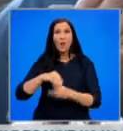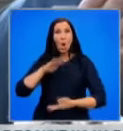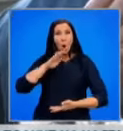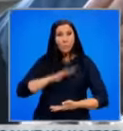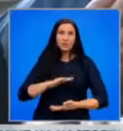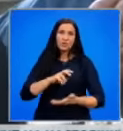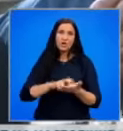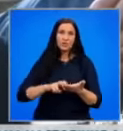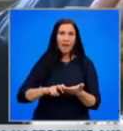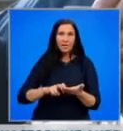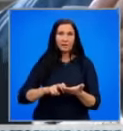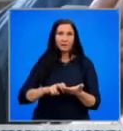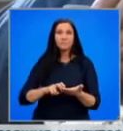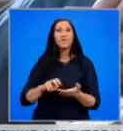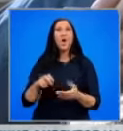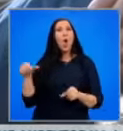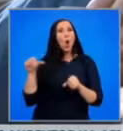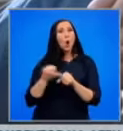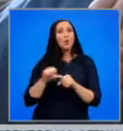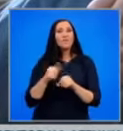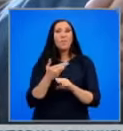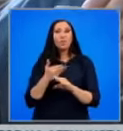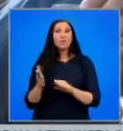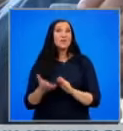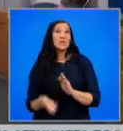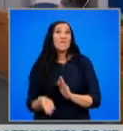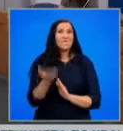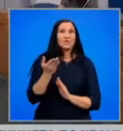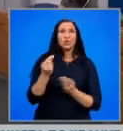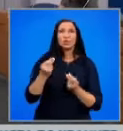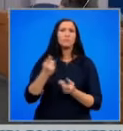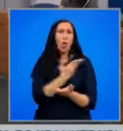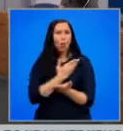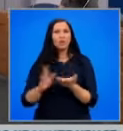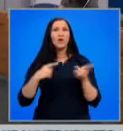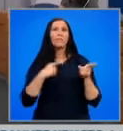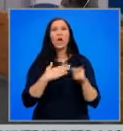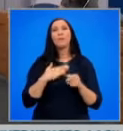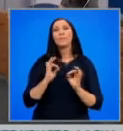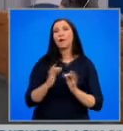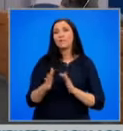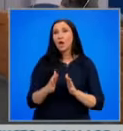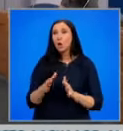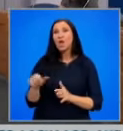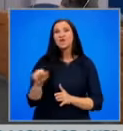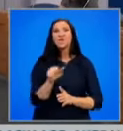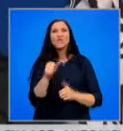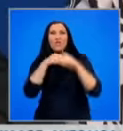облекчения данъчни. Горивата продължават да са на тези високи цени. Той отхвърли обвиненията на Има такъв народ, че води